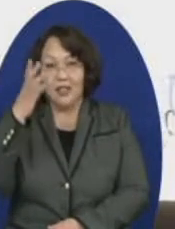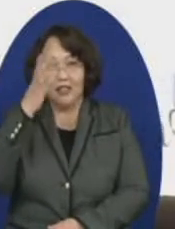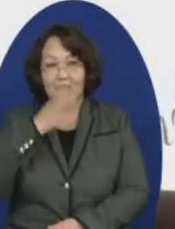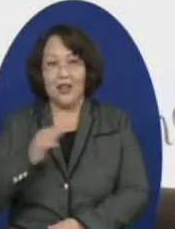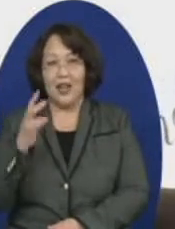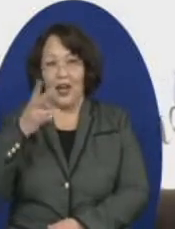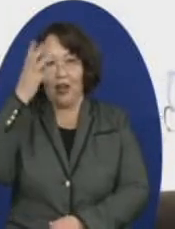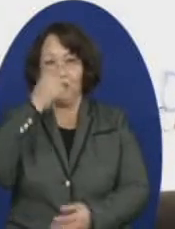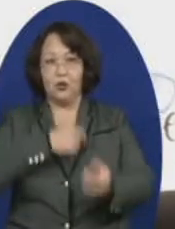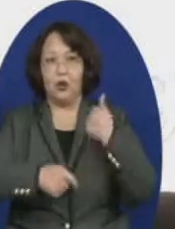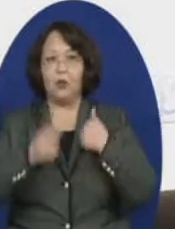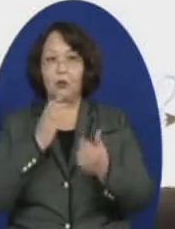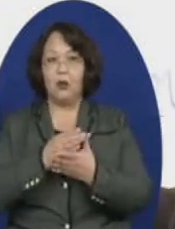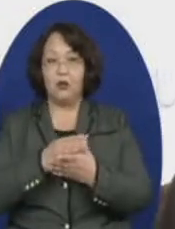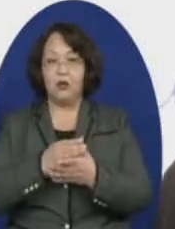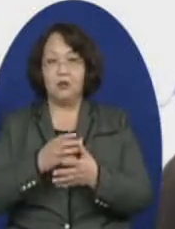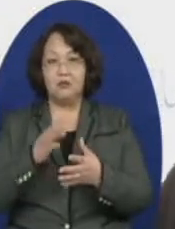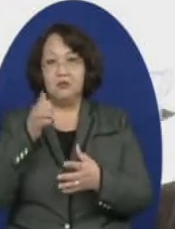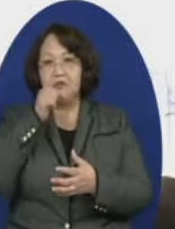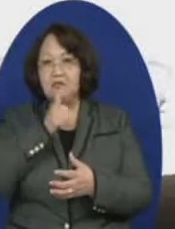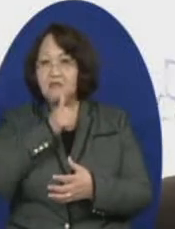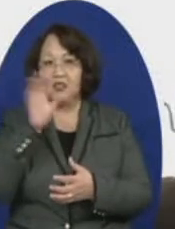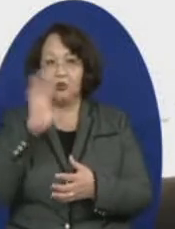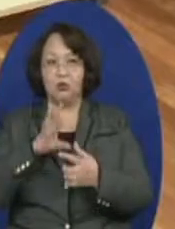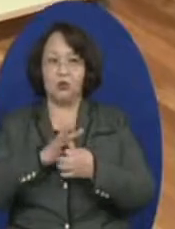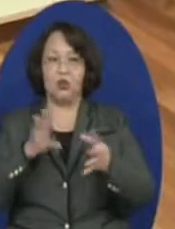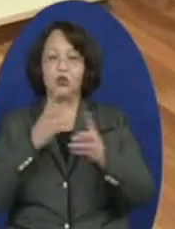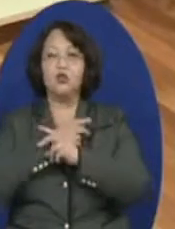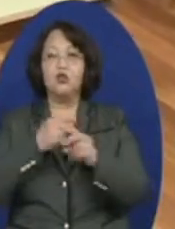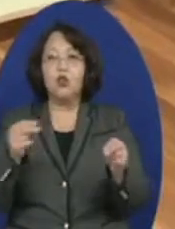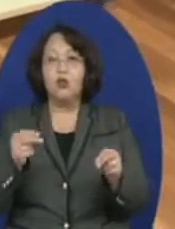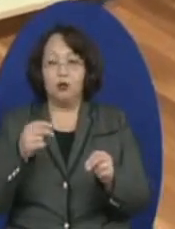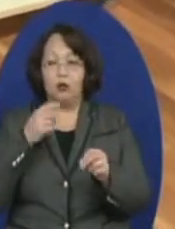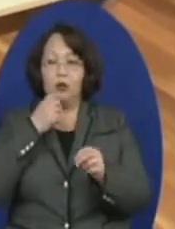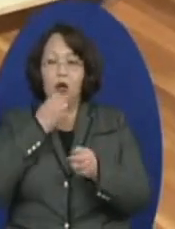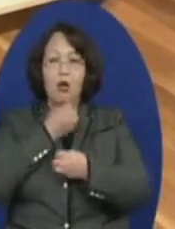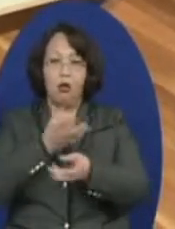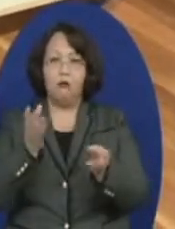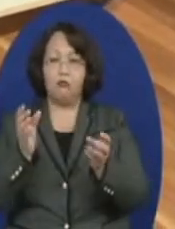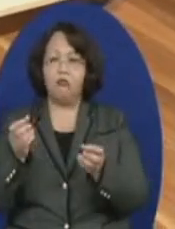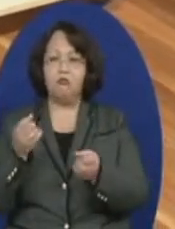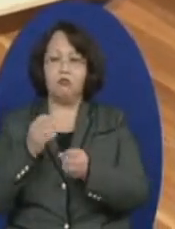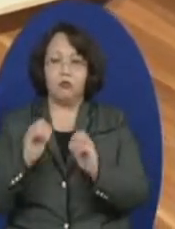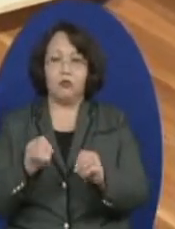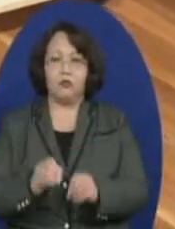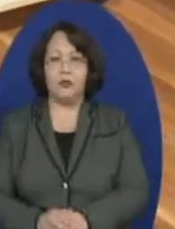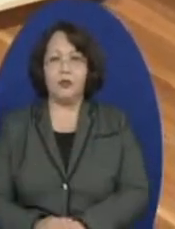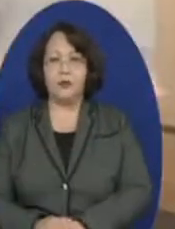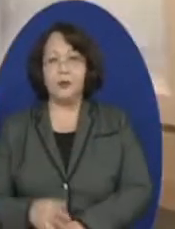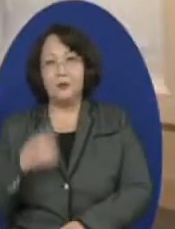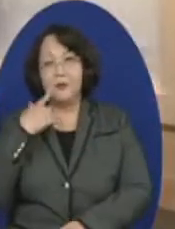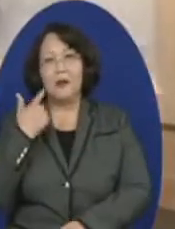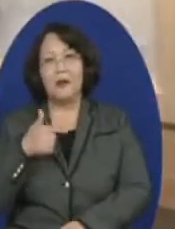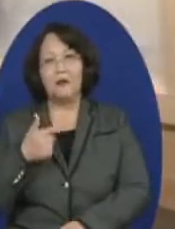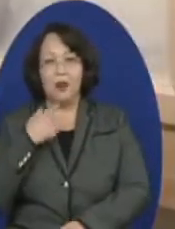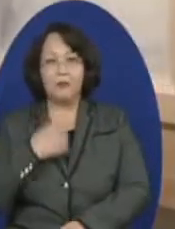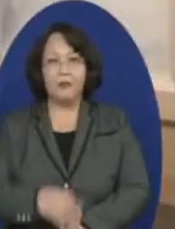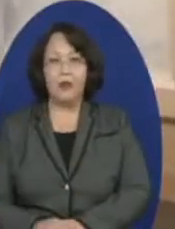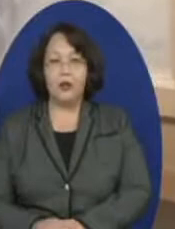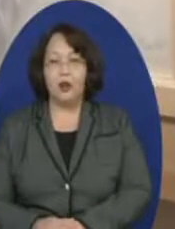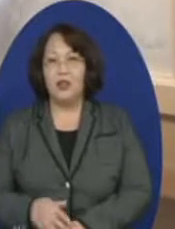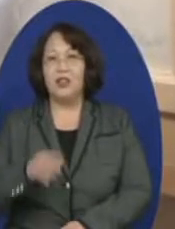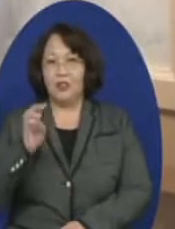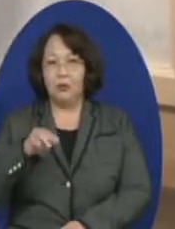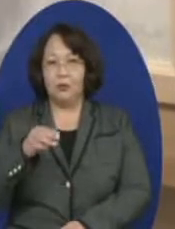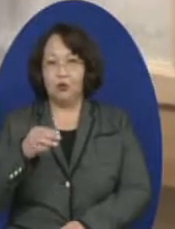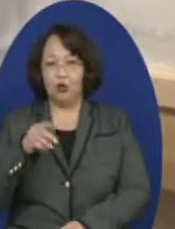одоо. Энэ нөгөө хэлж ярьж байгаа хэрэгтэй. Энэ жагсаалсан Монгол уран. Гурил үйлдвэрлэгч аж ахуйн нэгжүүд дотоодын зах зээлээр хамгаалах